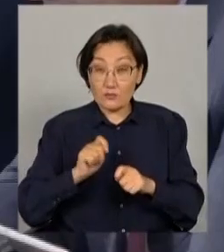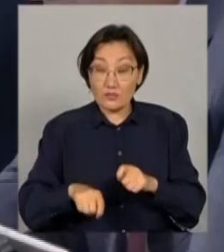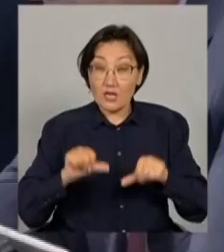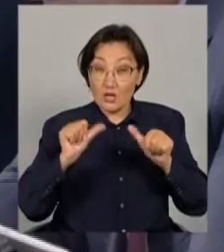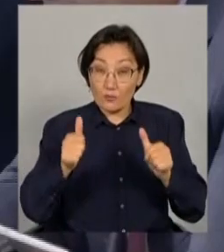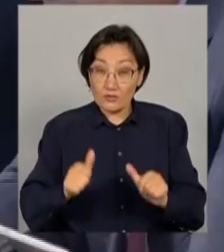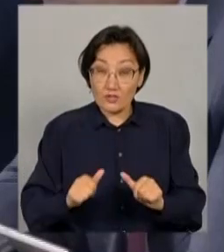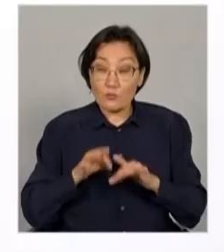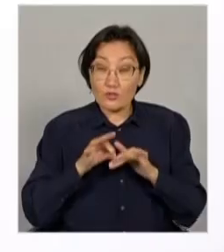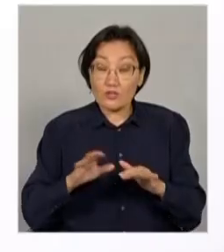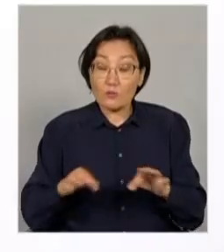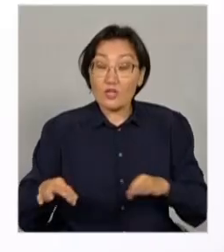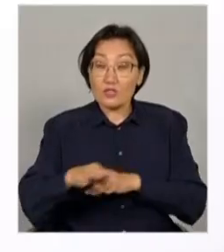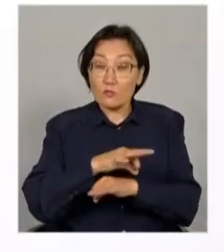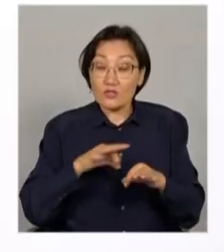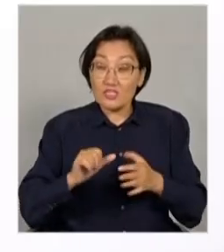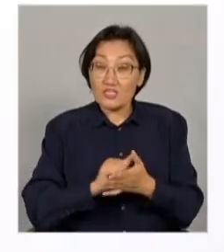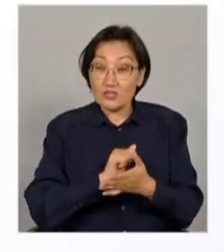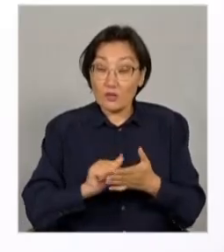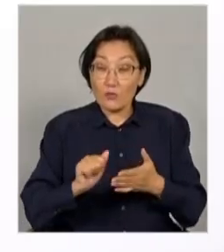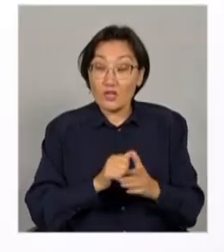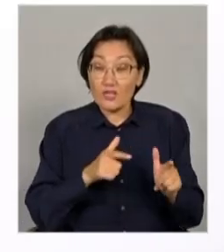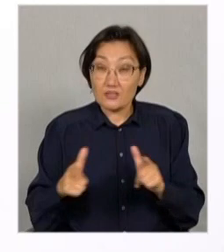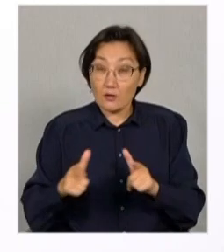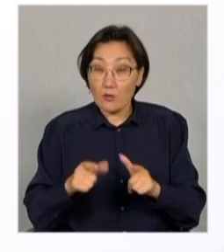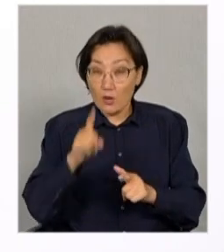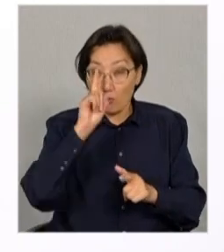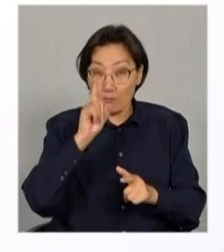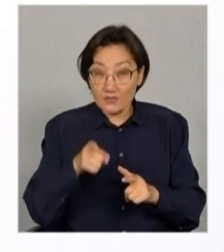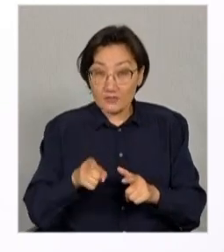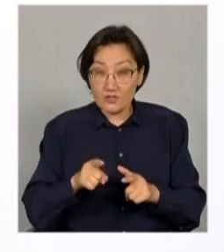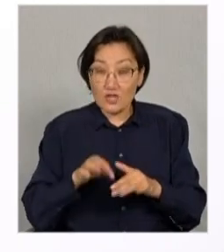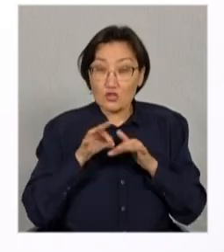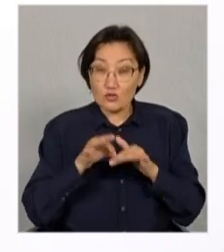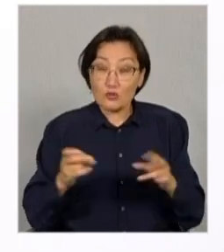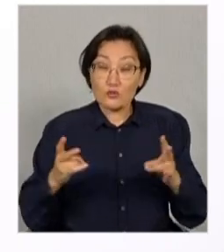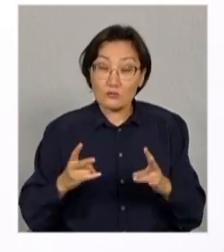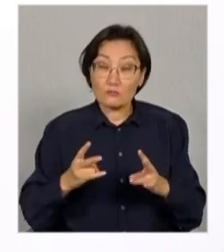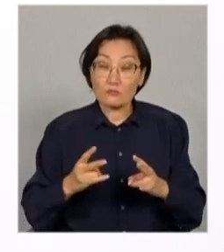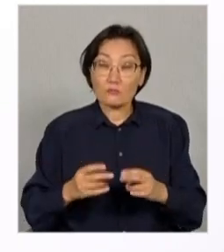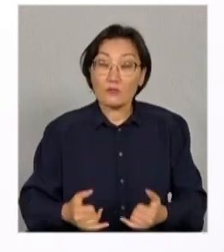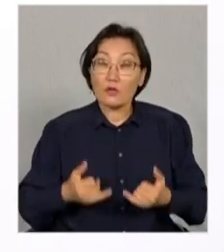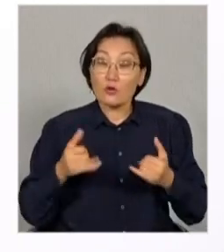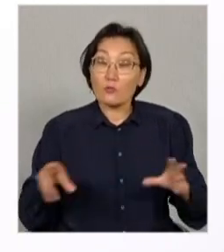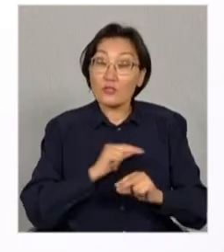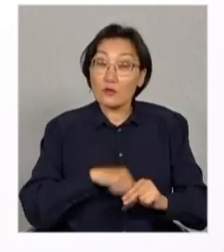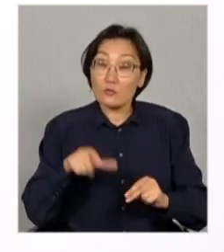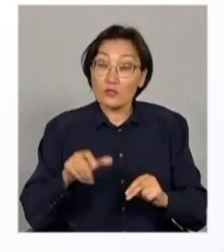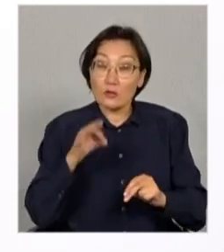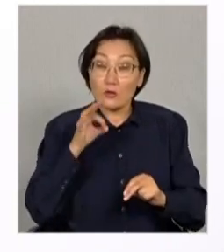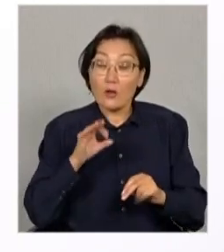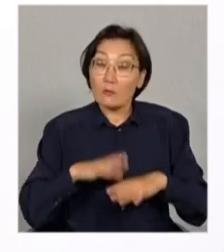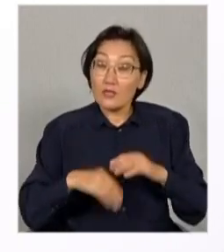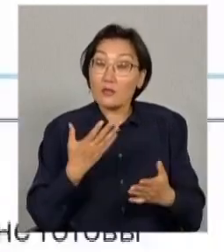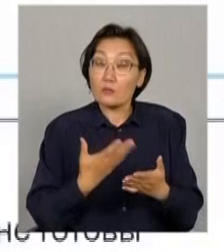рәсімдей өтпеген жобалау сметалық құжаттаманы әзірлеу бір жылға жуық жүргізілуде. Құрметті әріптестер, тәжірибе